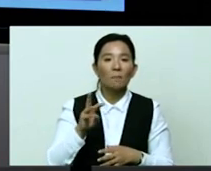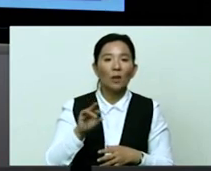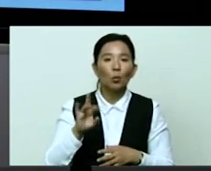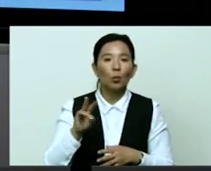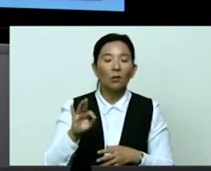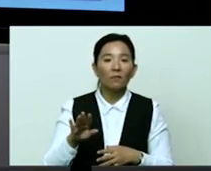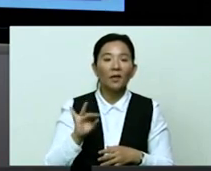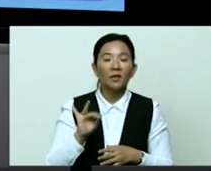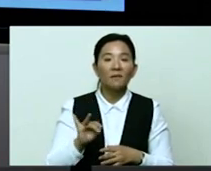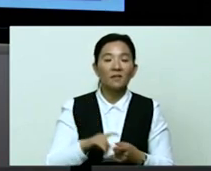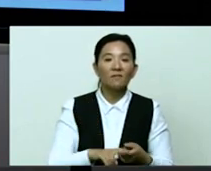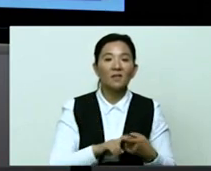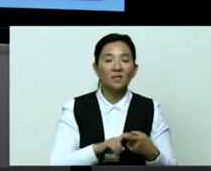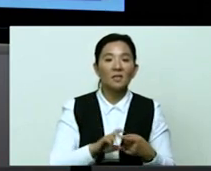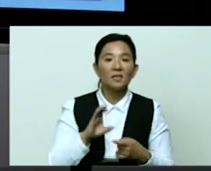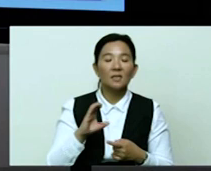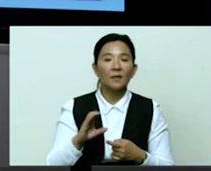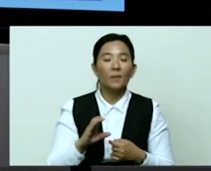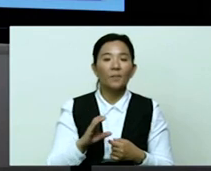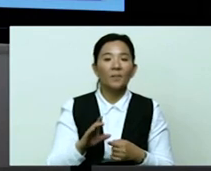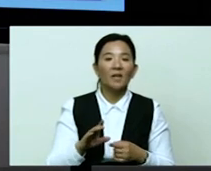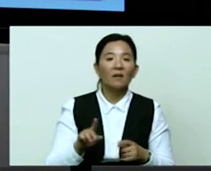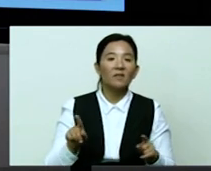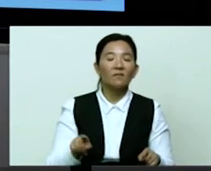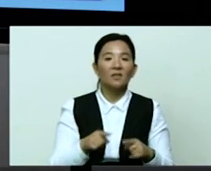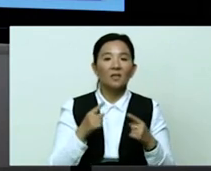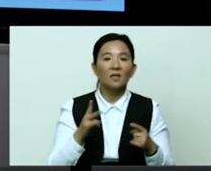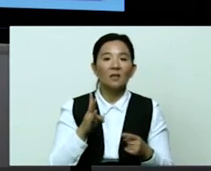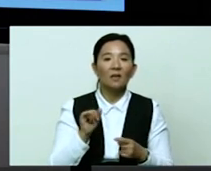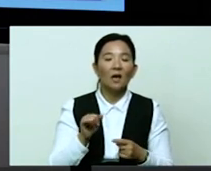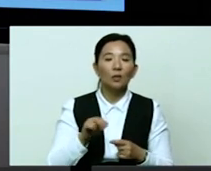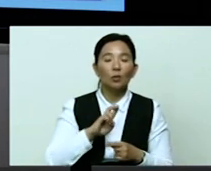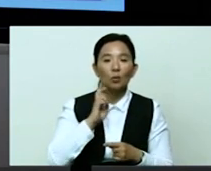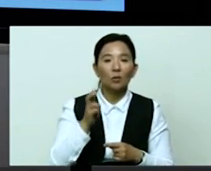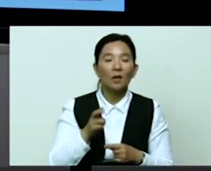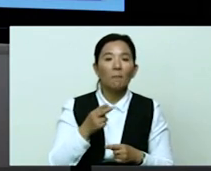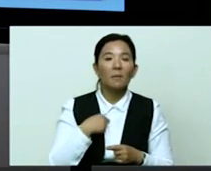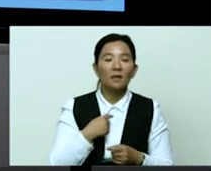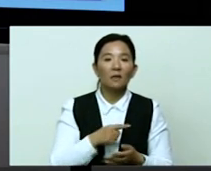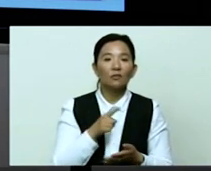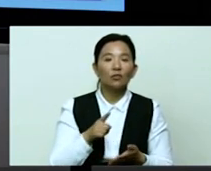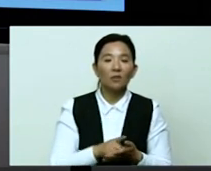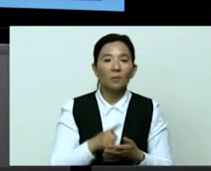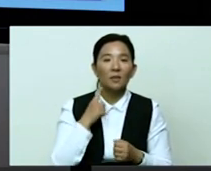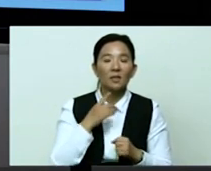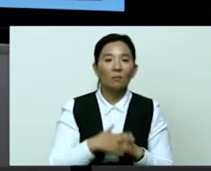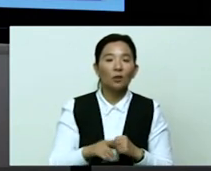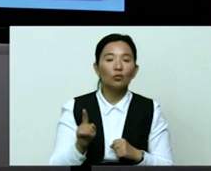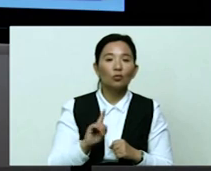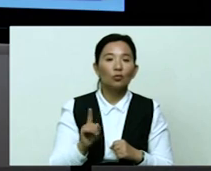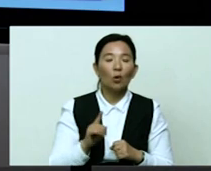И в связи с возведением на трон Худаярхана мы должны понимать,